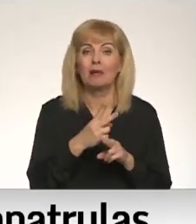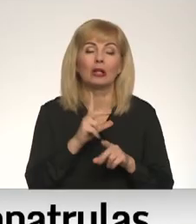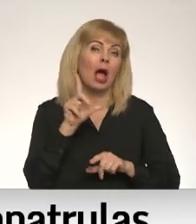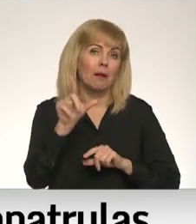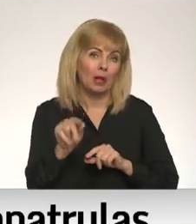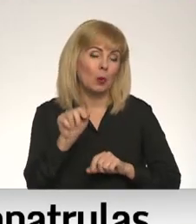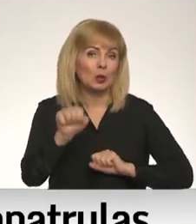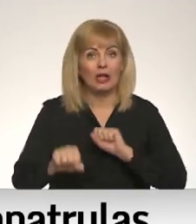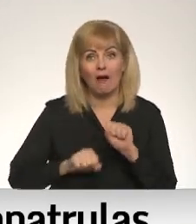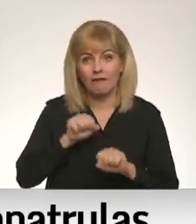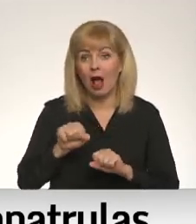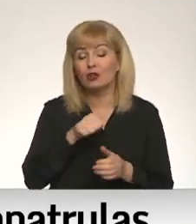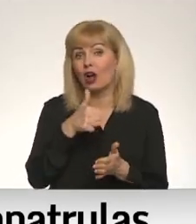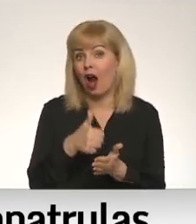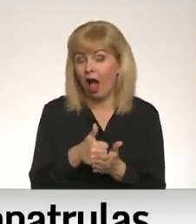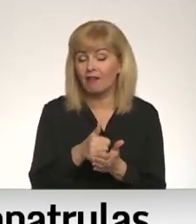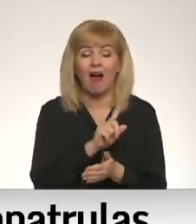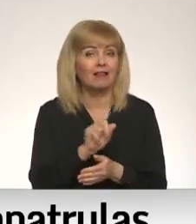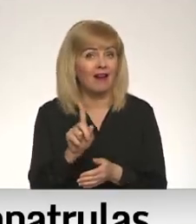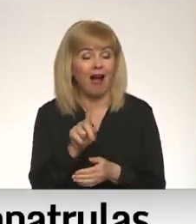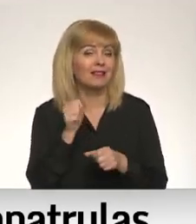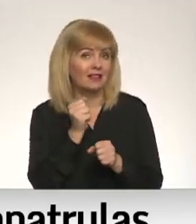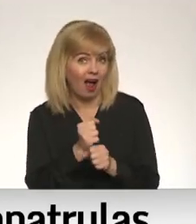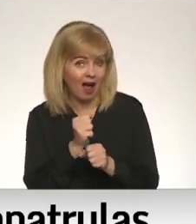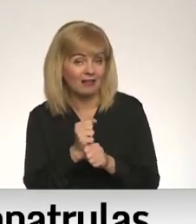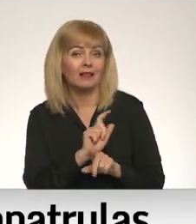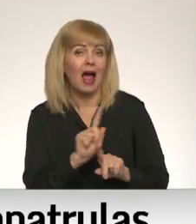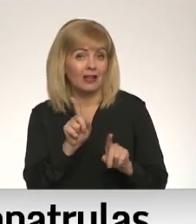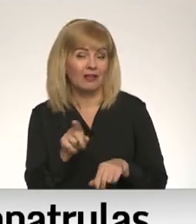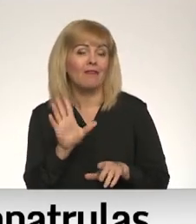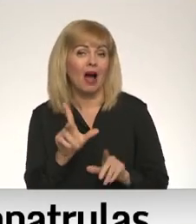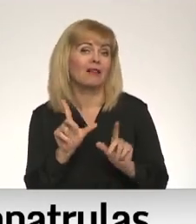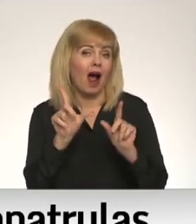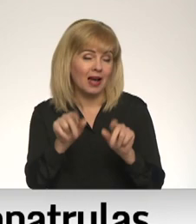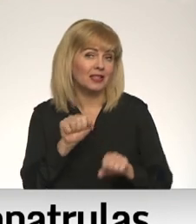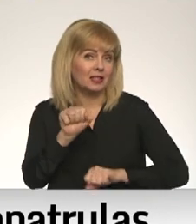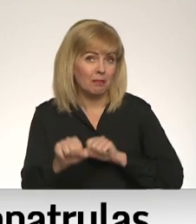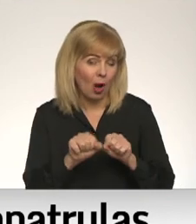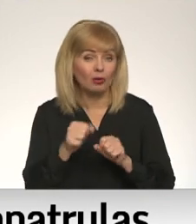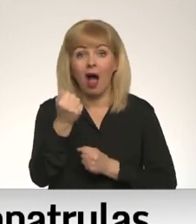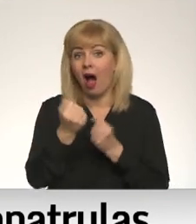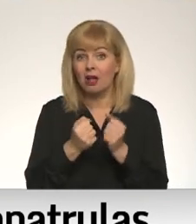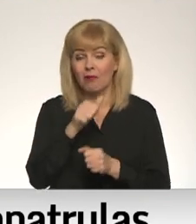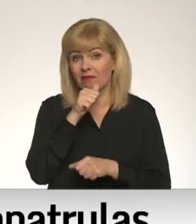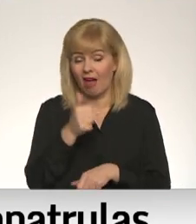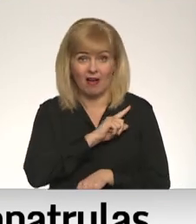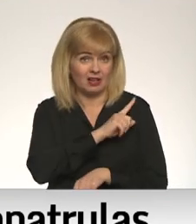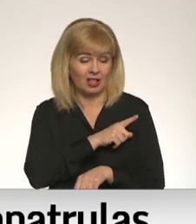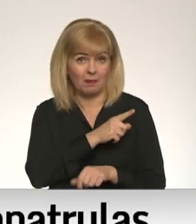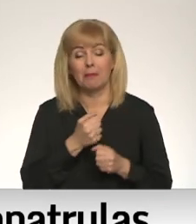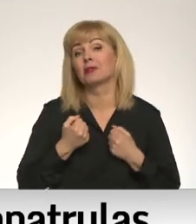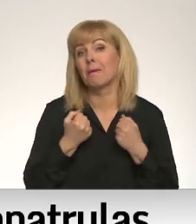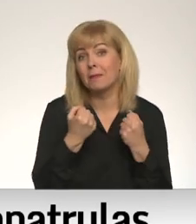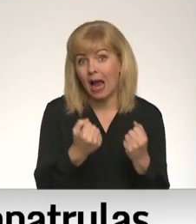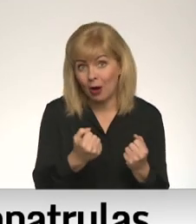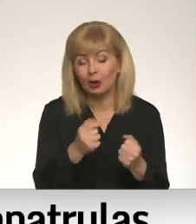ar velospēdu. Galvenā priekšrocība strādāt šādi esot tas, ka var nokļūt vietās, kur ar automašīnu nav iespējams piebraukt.